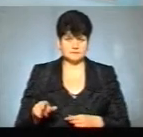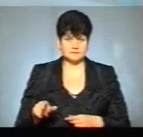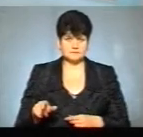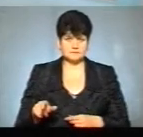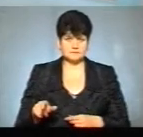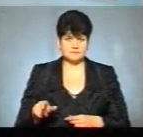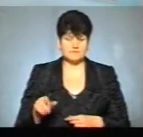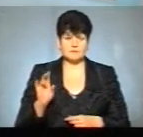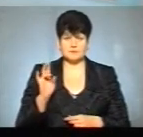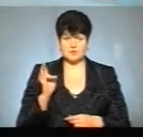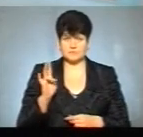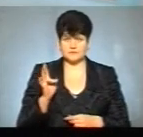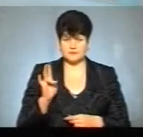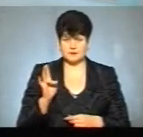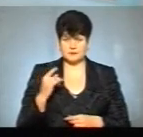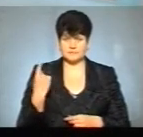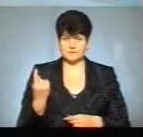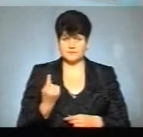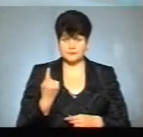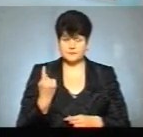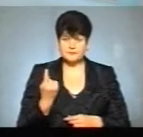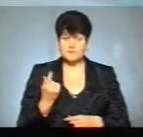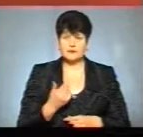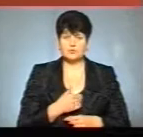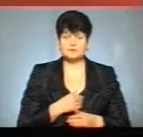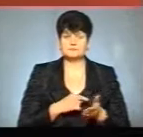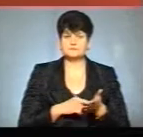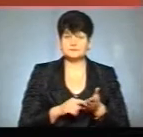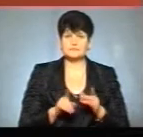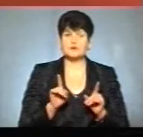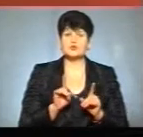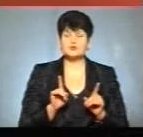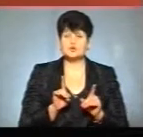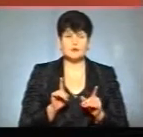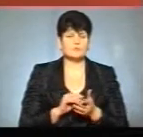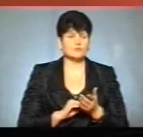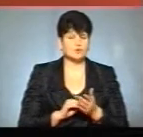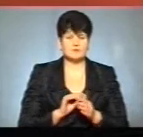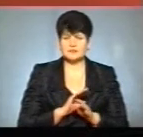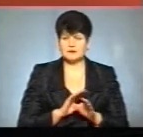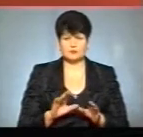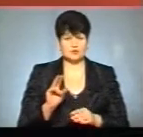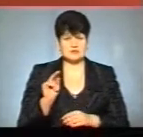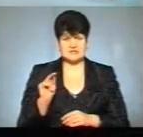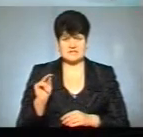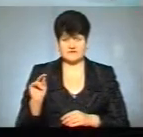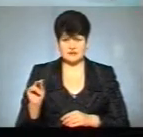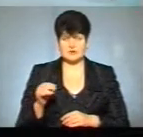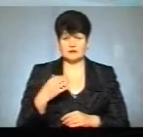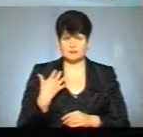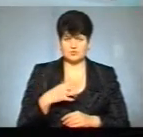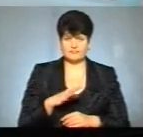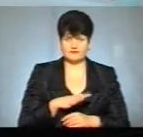з Миколаївської області. І хочу зазначити тільки, і не буду повторювати цих цифр, які були виведені